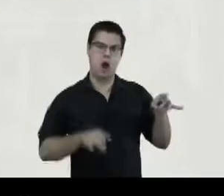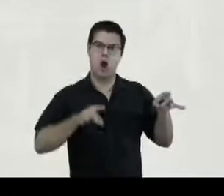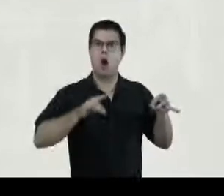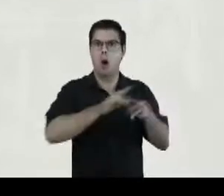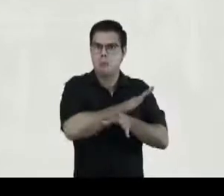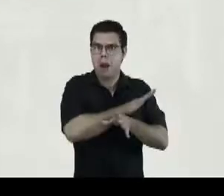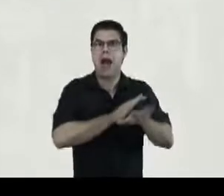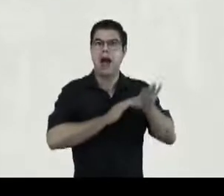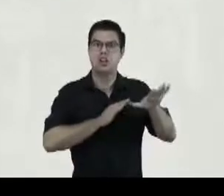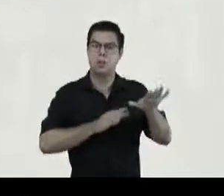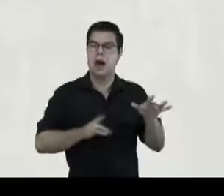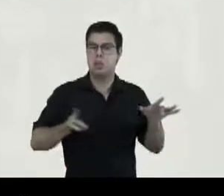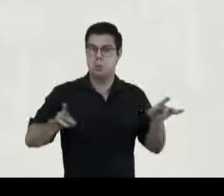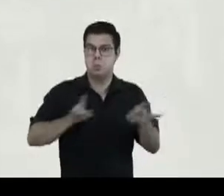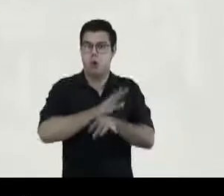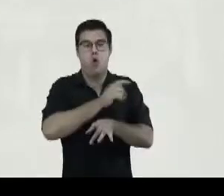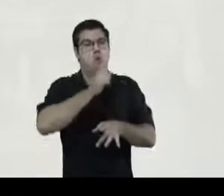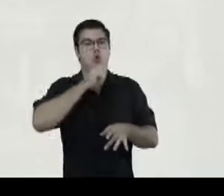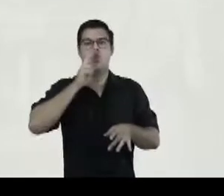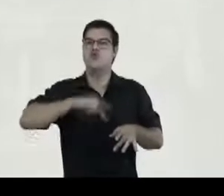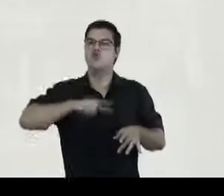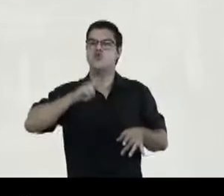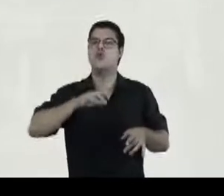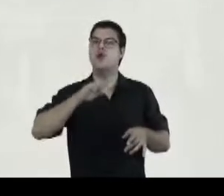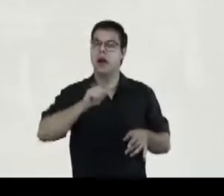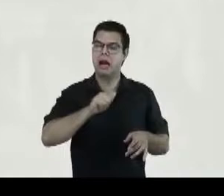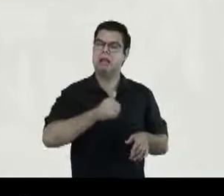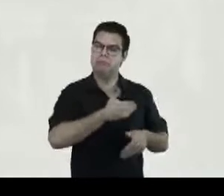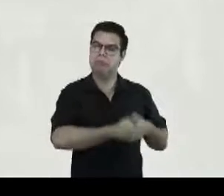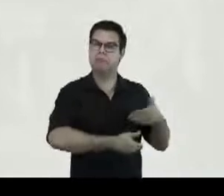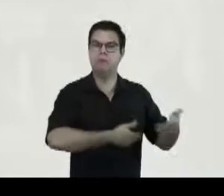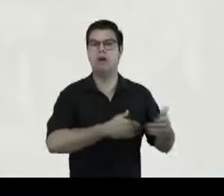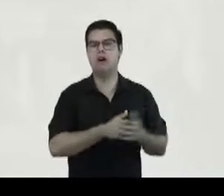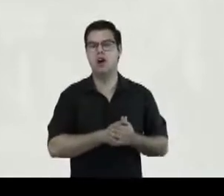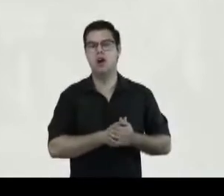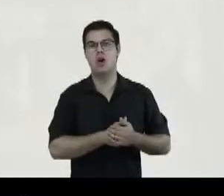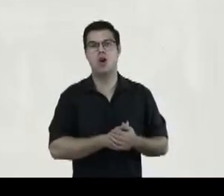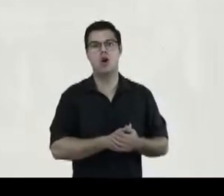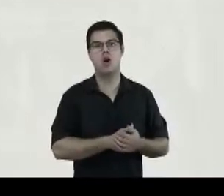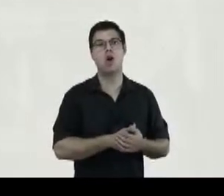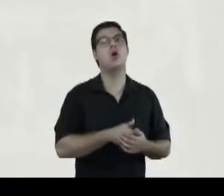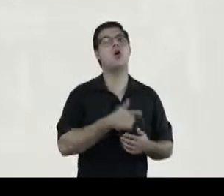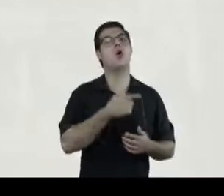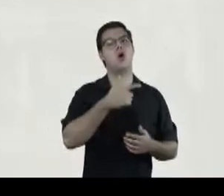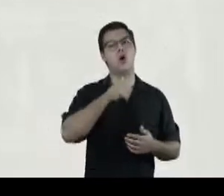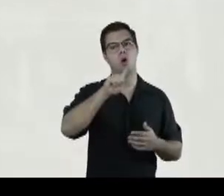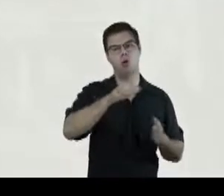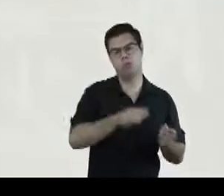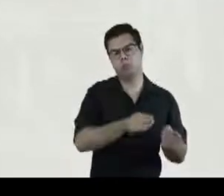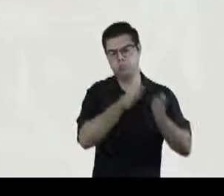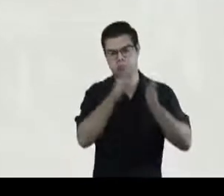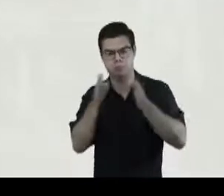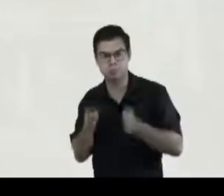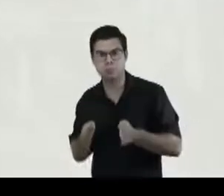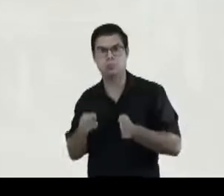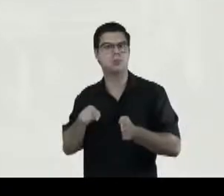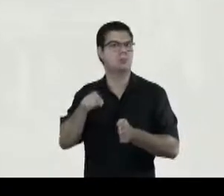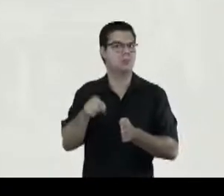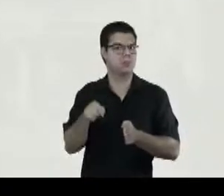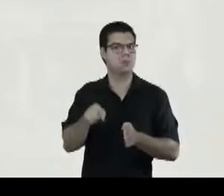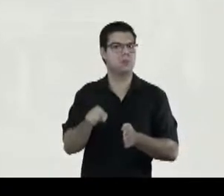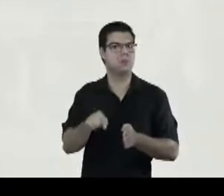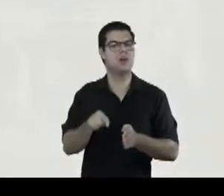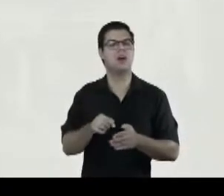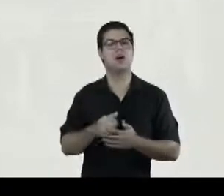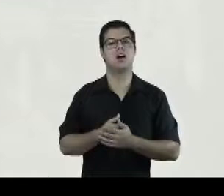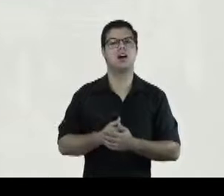L'autre direction est ce qu'on appelle les short title catalogues, les short title descriptions, donc des notices